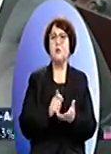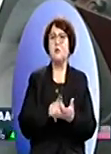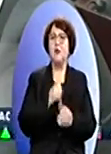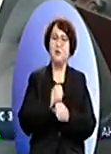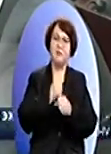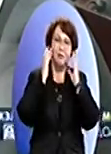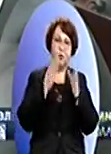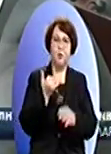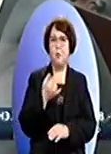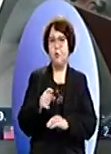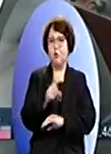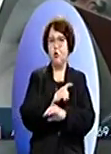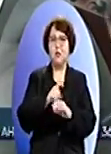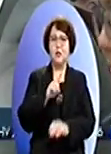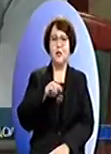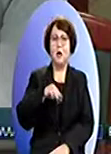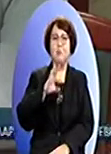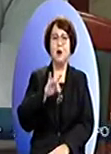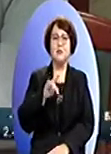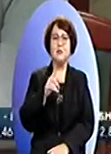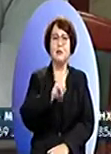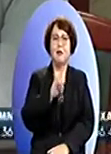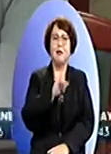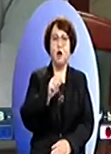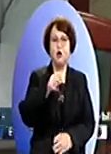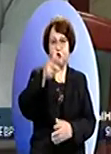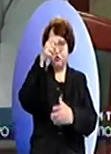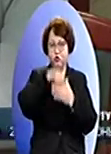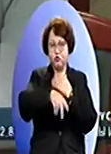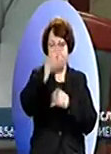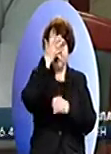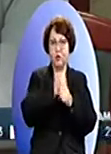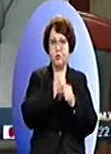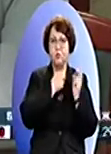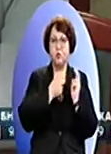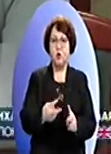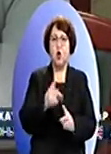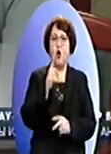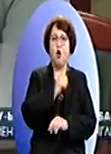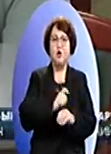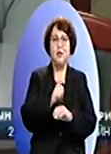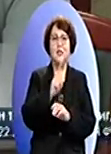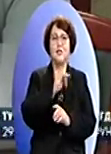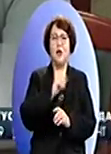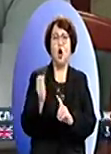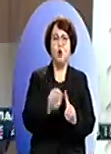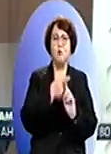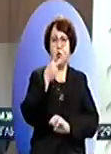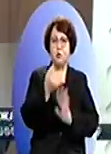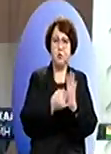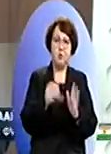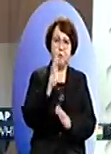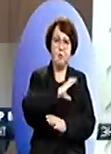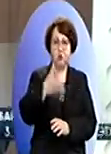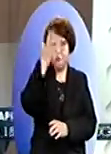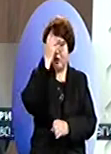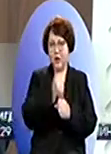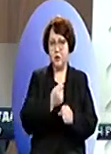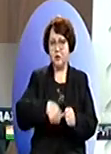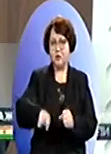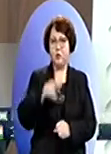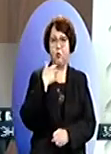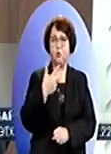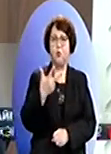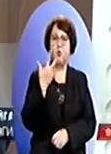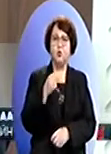газрын захиргаанд иргэдэд төрийн үйлчилгээ хүргэх хамгийн том бүтц ажиллаж байна. Хотын захиргаанд харьяалагддаг 27 байгууллагын төрийн албаагч нийт